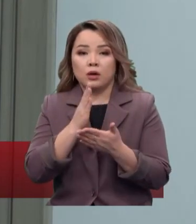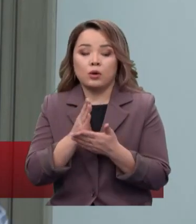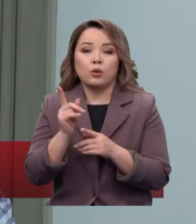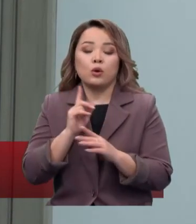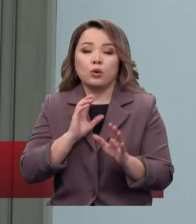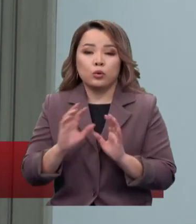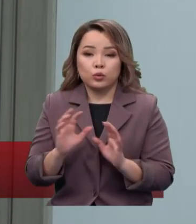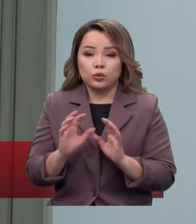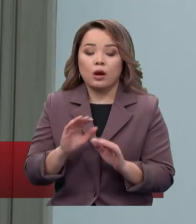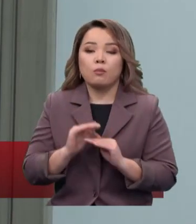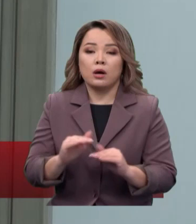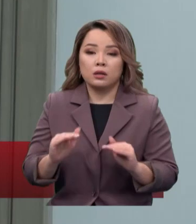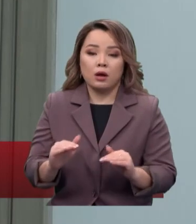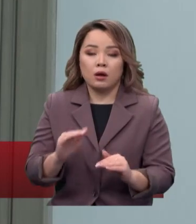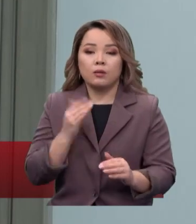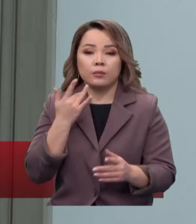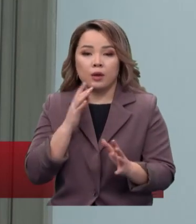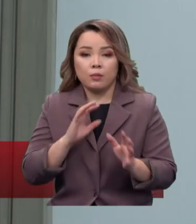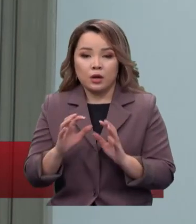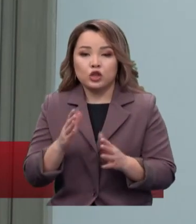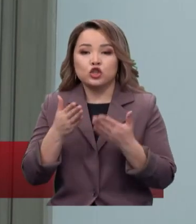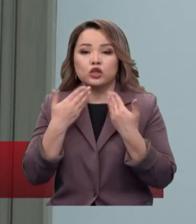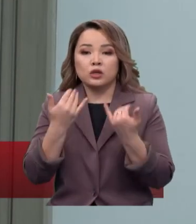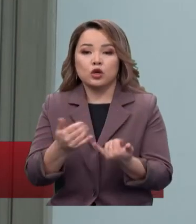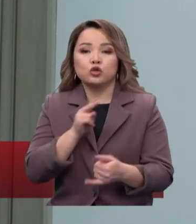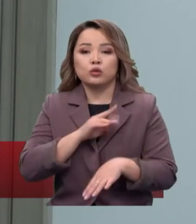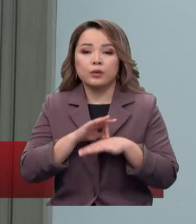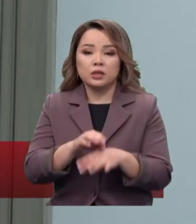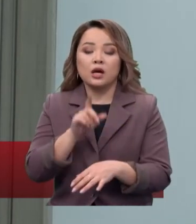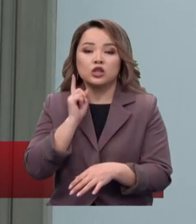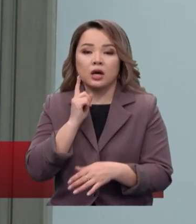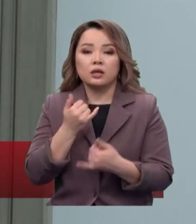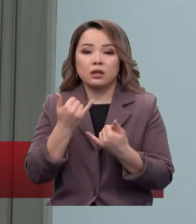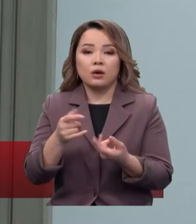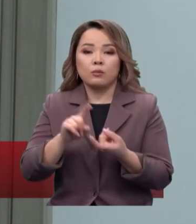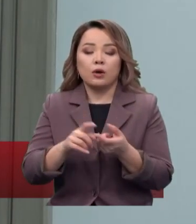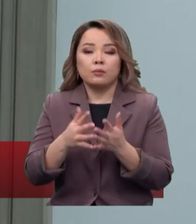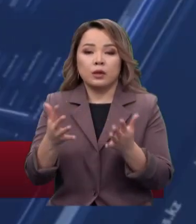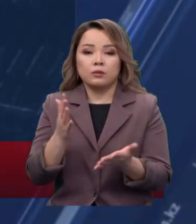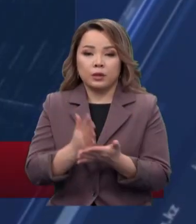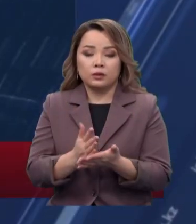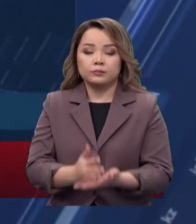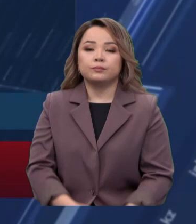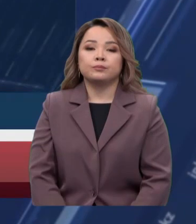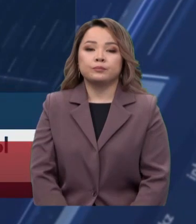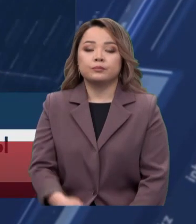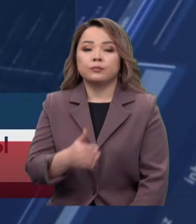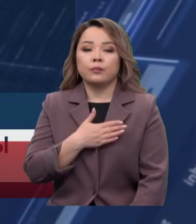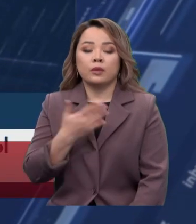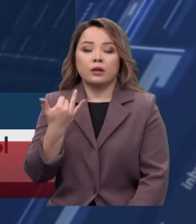күтуші, бала бағушы сияқты жеңіл жұмыстың өзіне көбі жастарға басымдық береді екен.